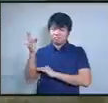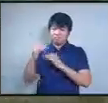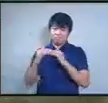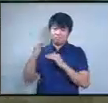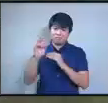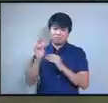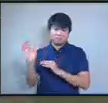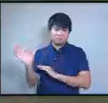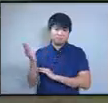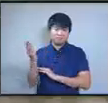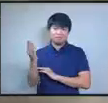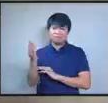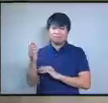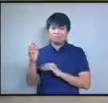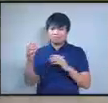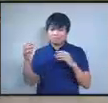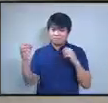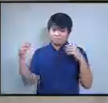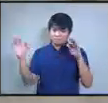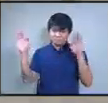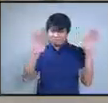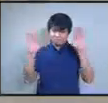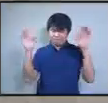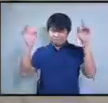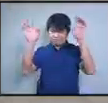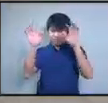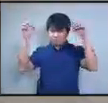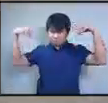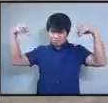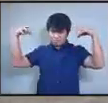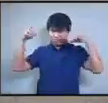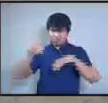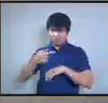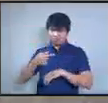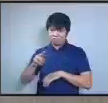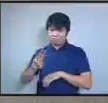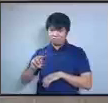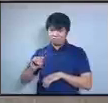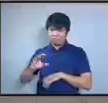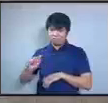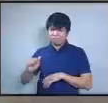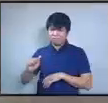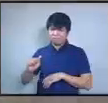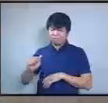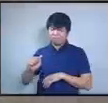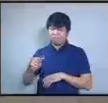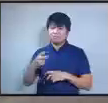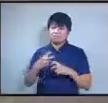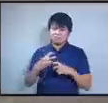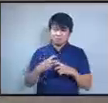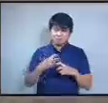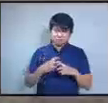na hangin at ulan sa bayan ng Gumaca. Sa ganitong kondisyon, ako personally ay hirap na